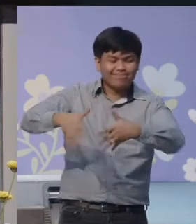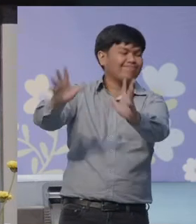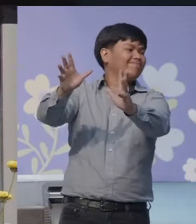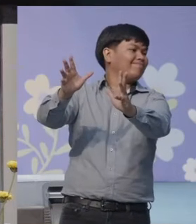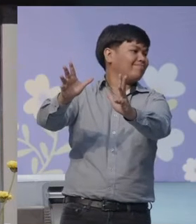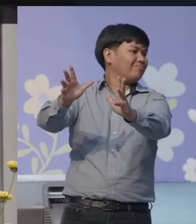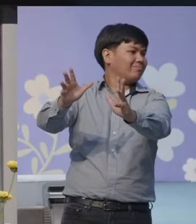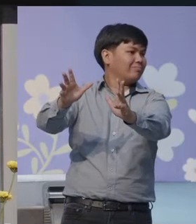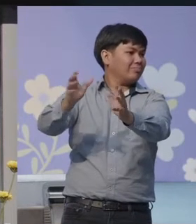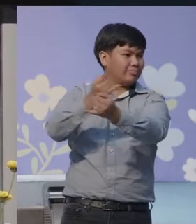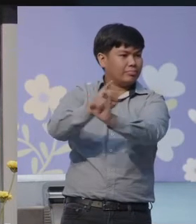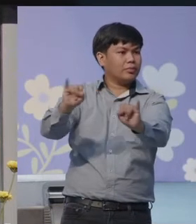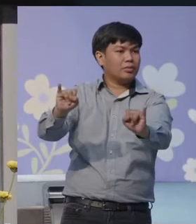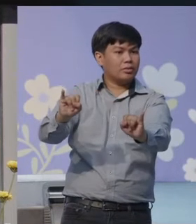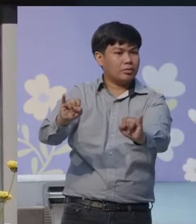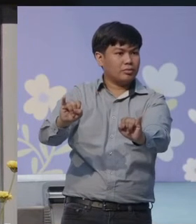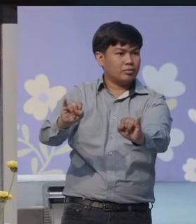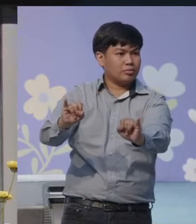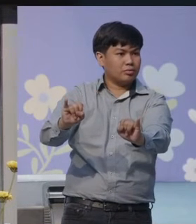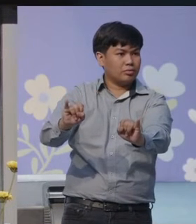Kaya,